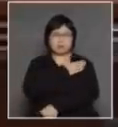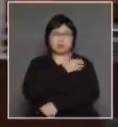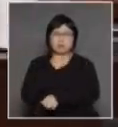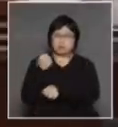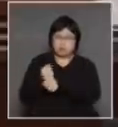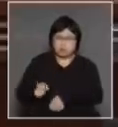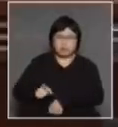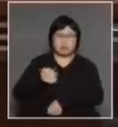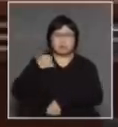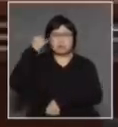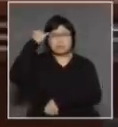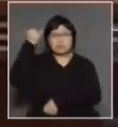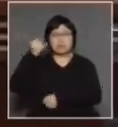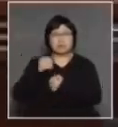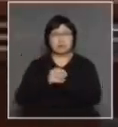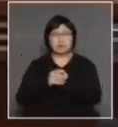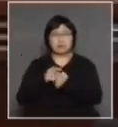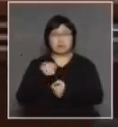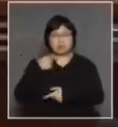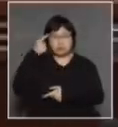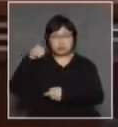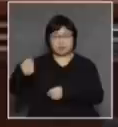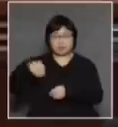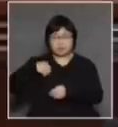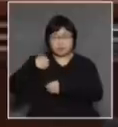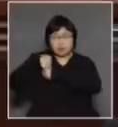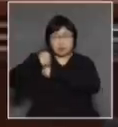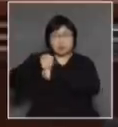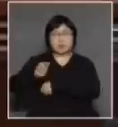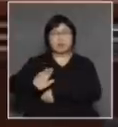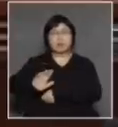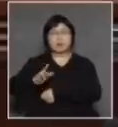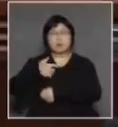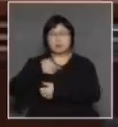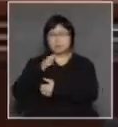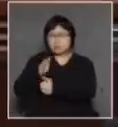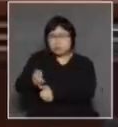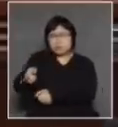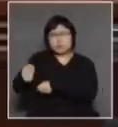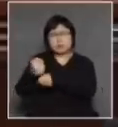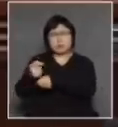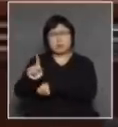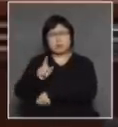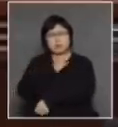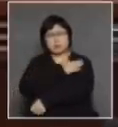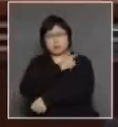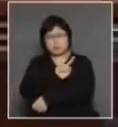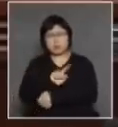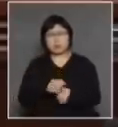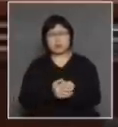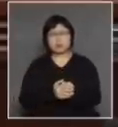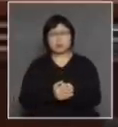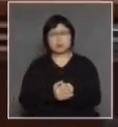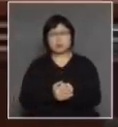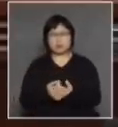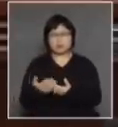麼的。主席，不是說我想做財政司，但我想了解財政司的職能是什麼。